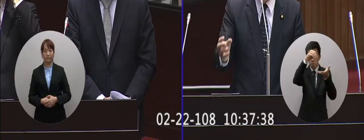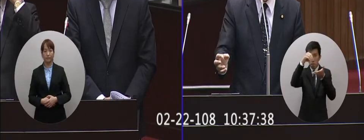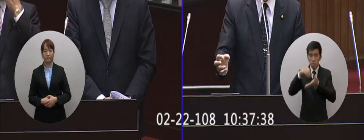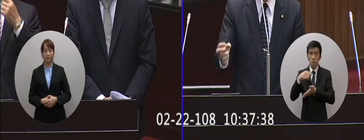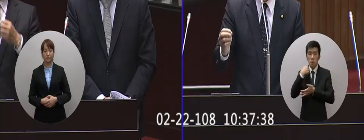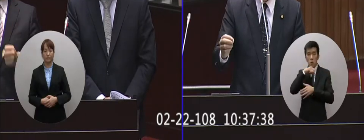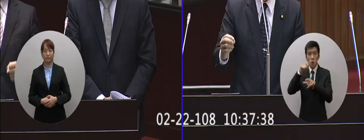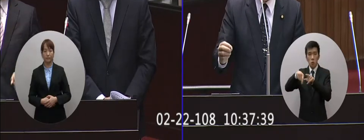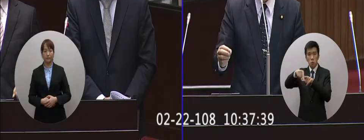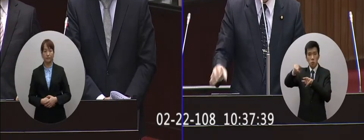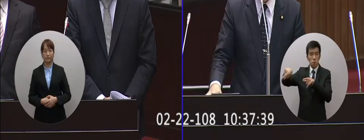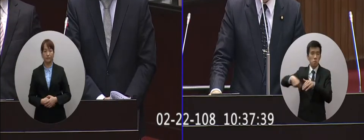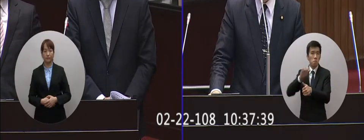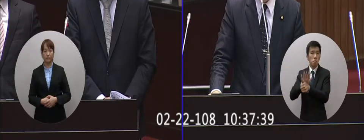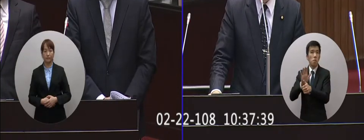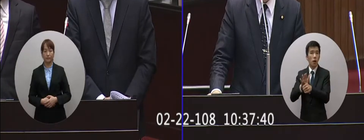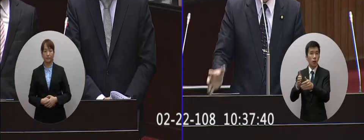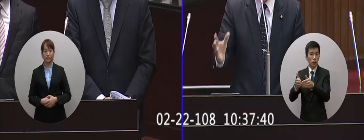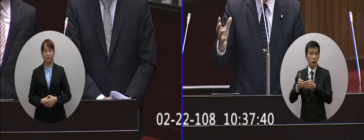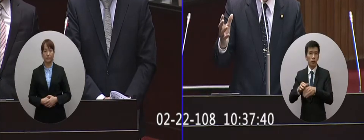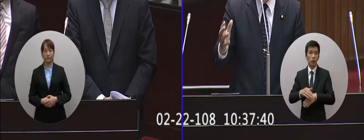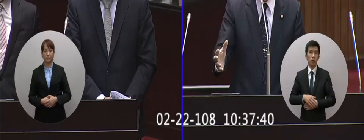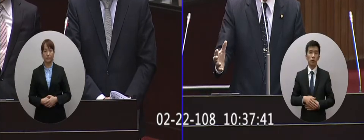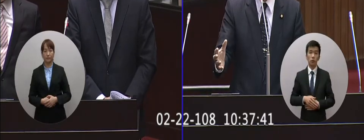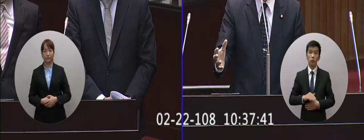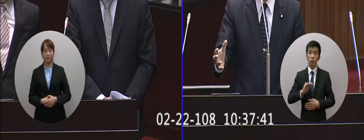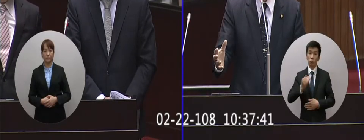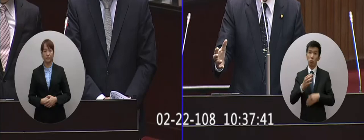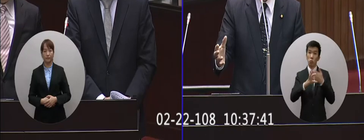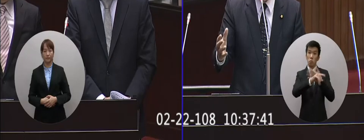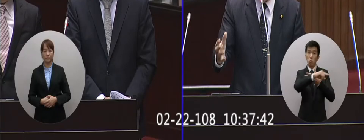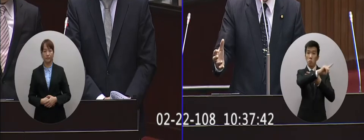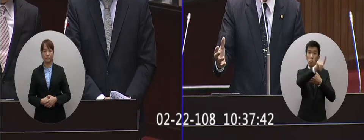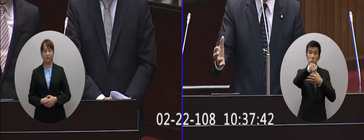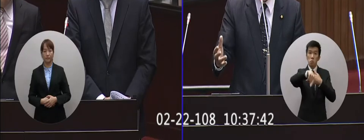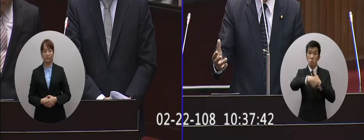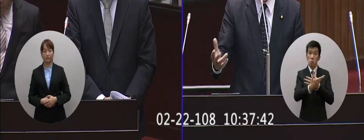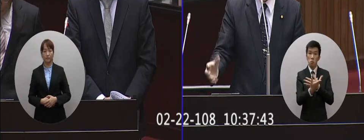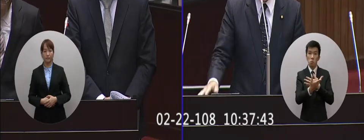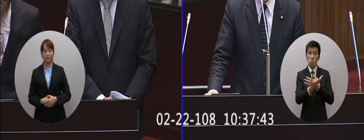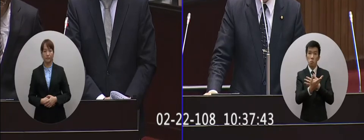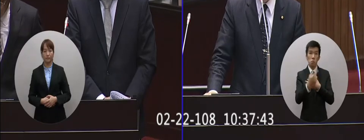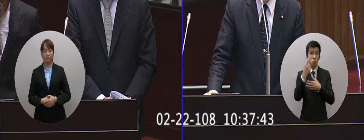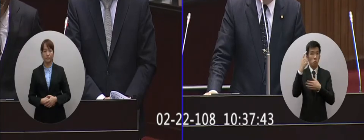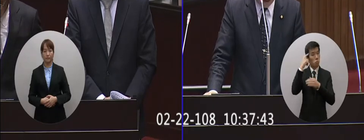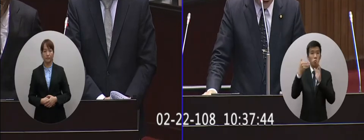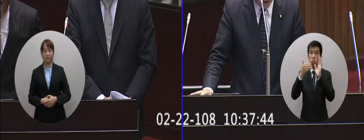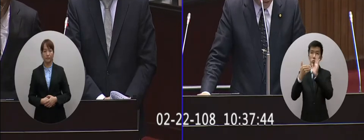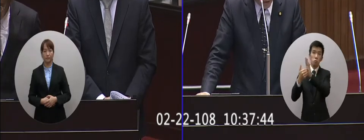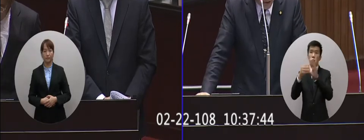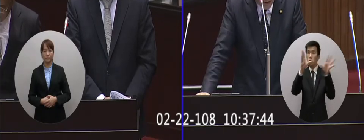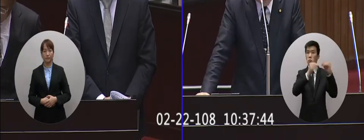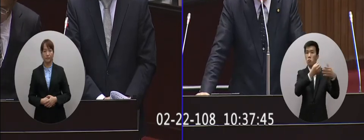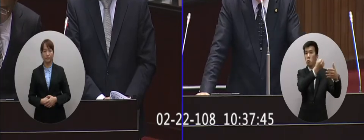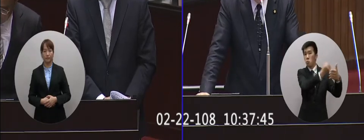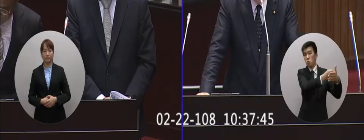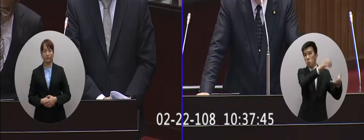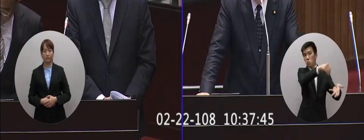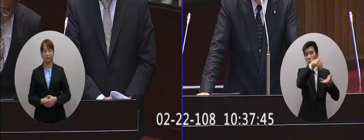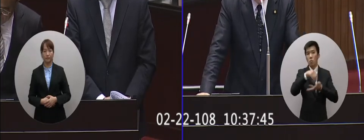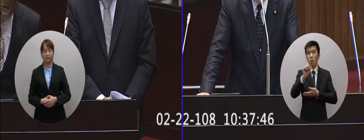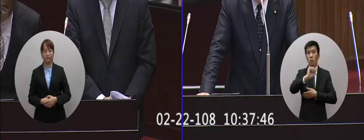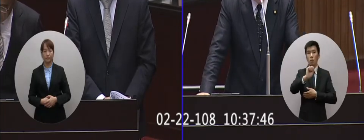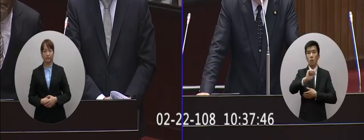都放在我们的国家里面，但是外商他并不允许这样做。所以这个部分就是